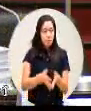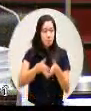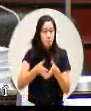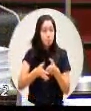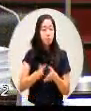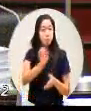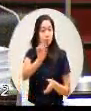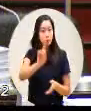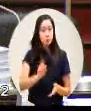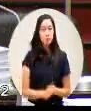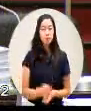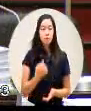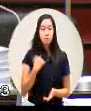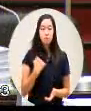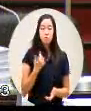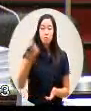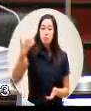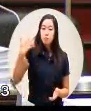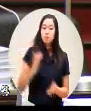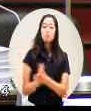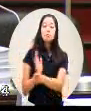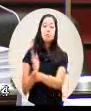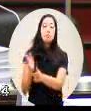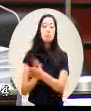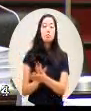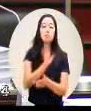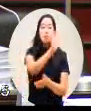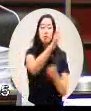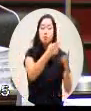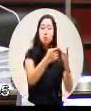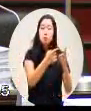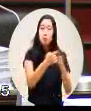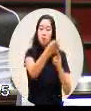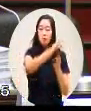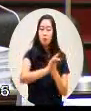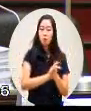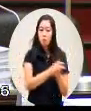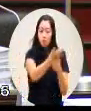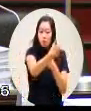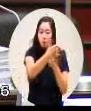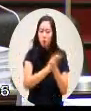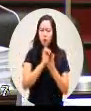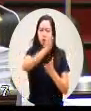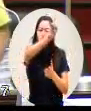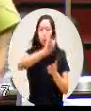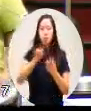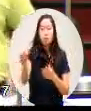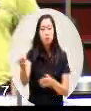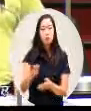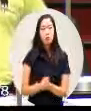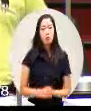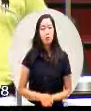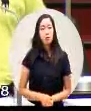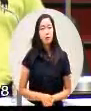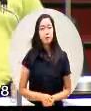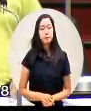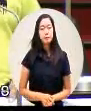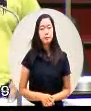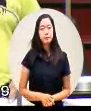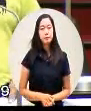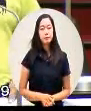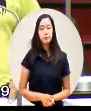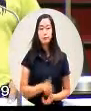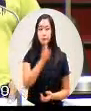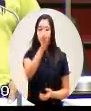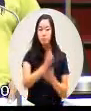题。我迄阵要甲问你吼，有人检举的内容，我稍微甲咱家的官员报告一下。一个工